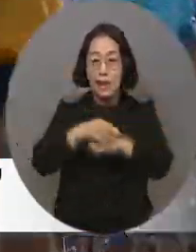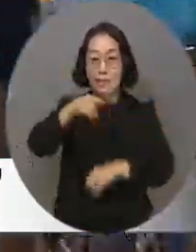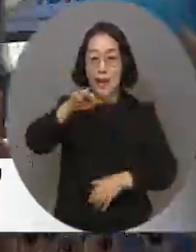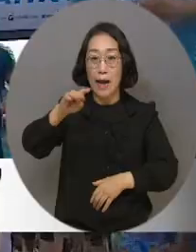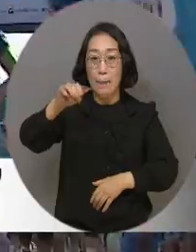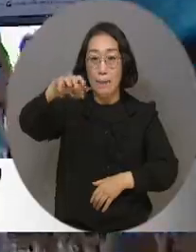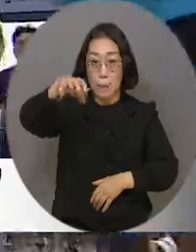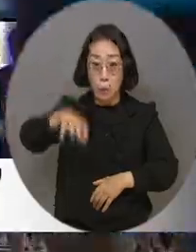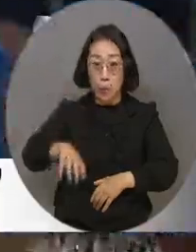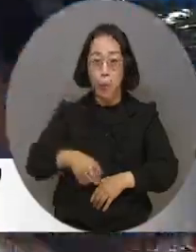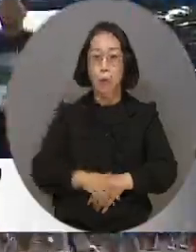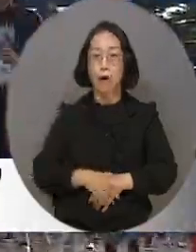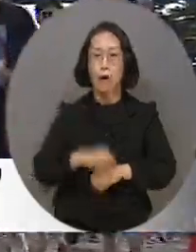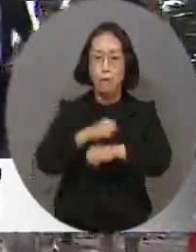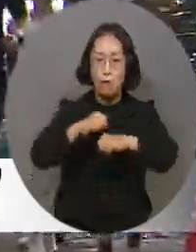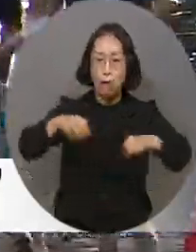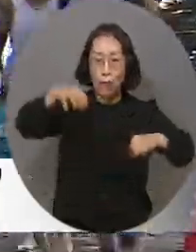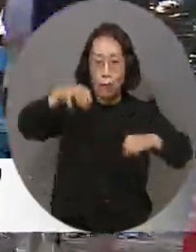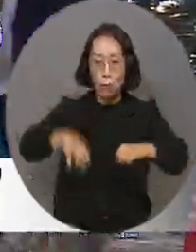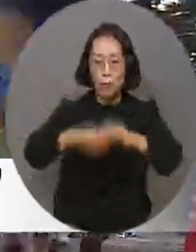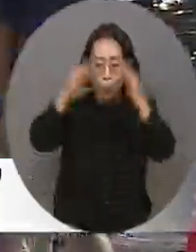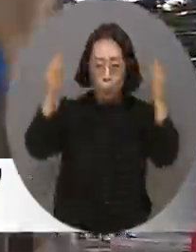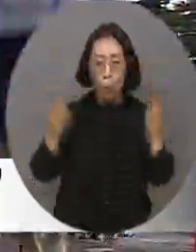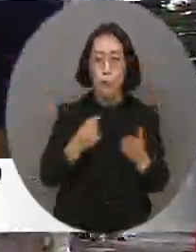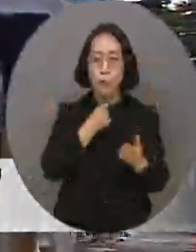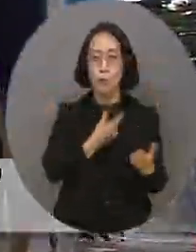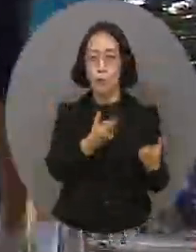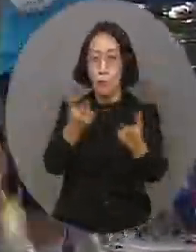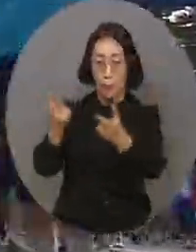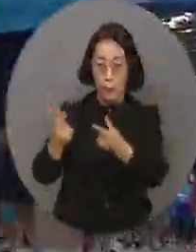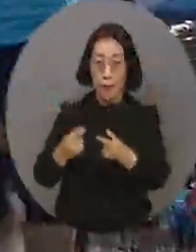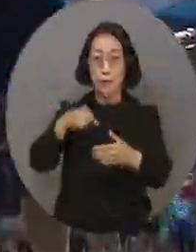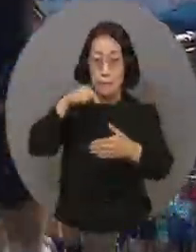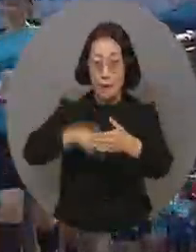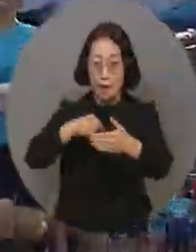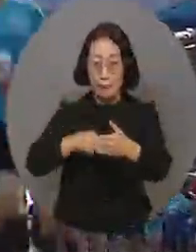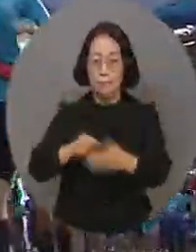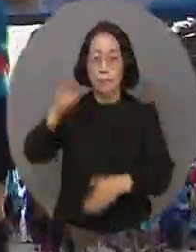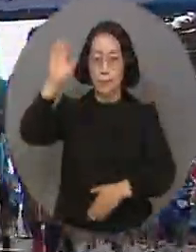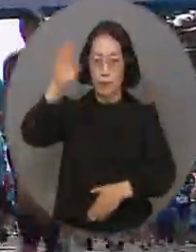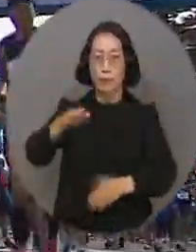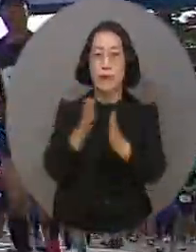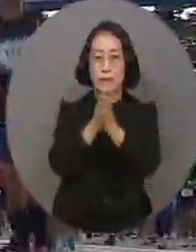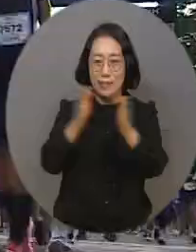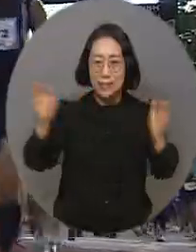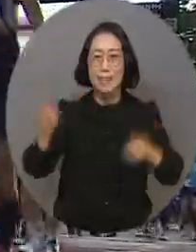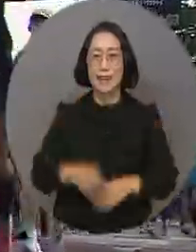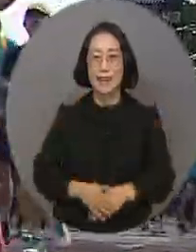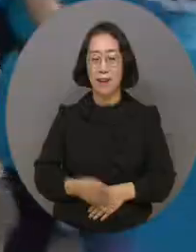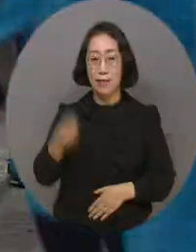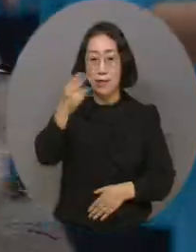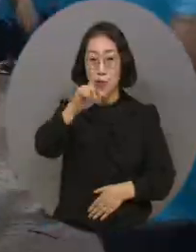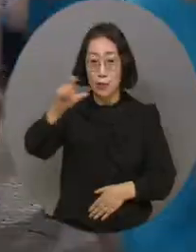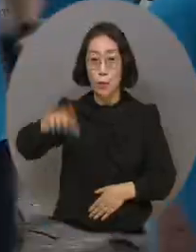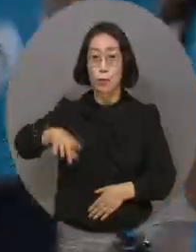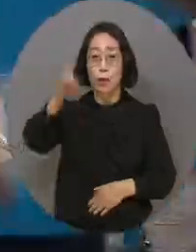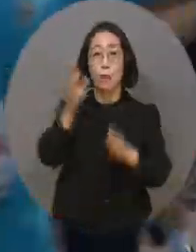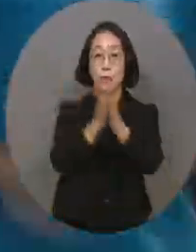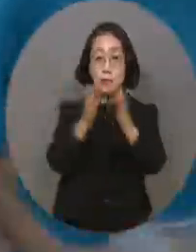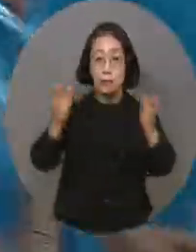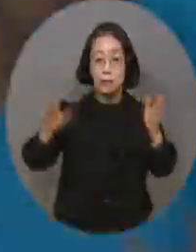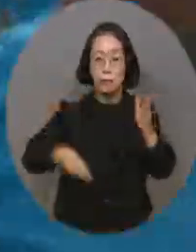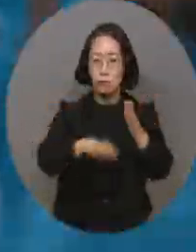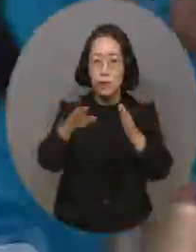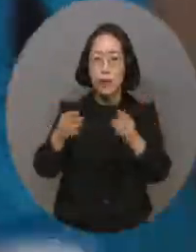평화광장에서 모두의 염원을 담은 채 열렸습니다. 지난 2015년 시작된 슈퍼블루 마라톤은 우리가